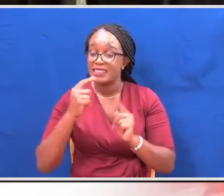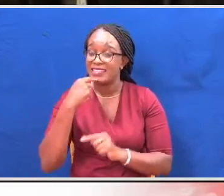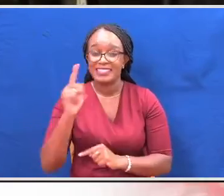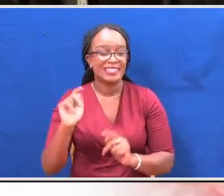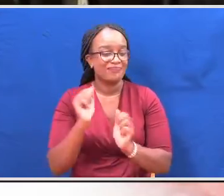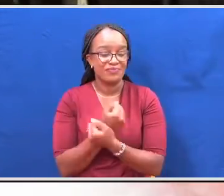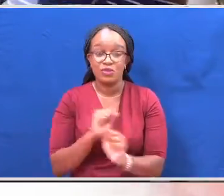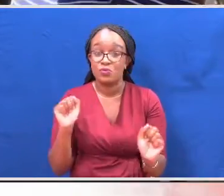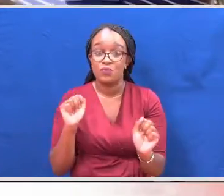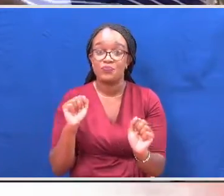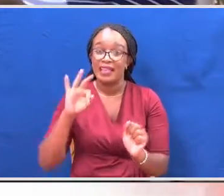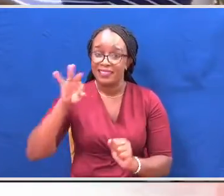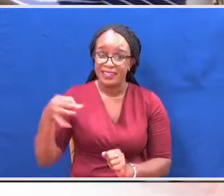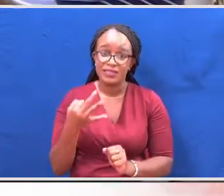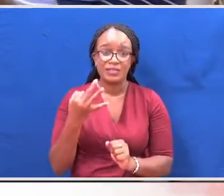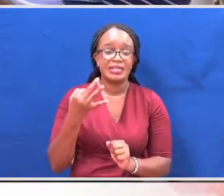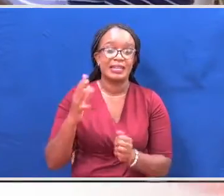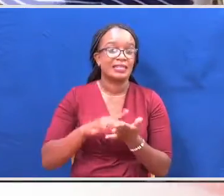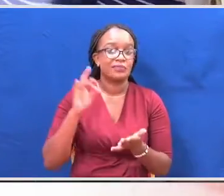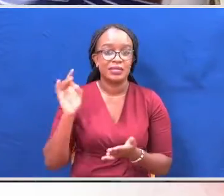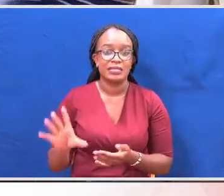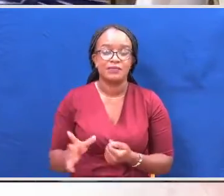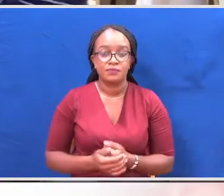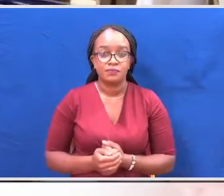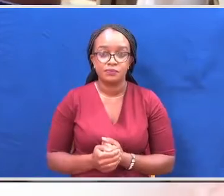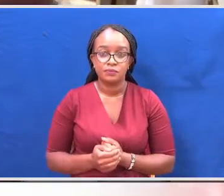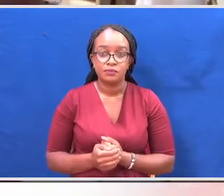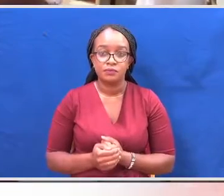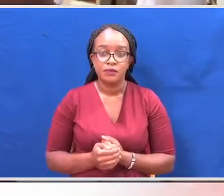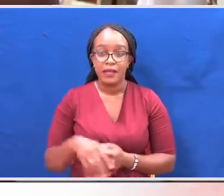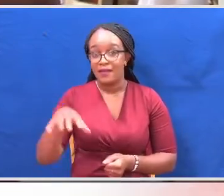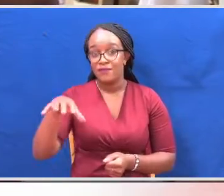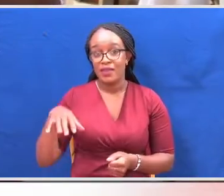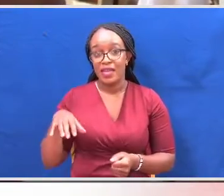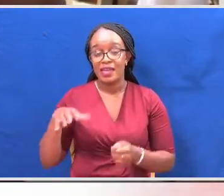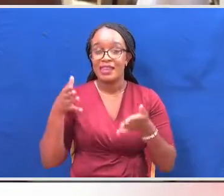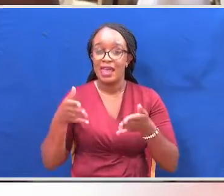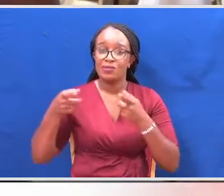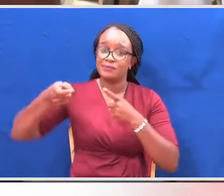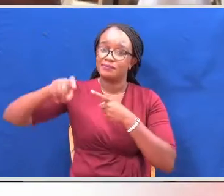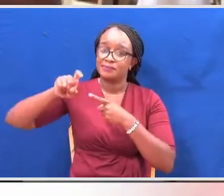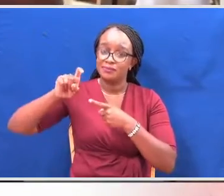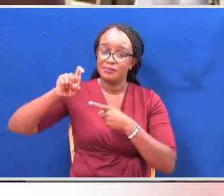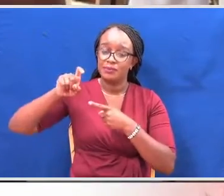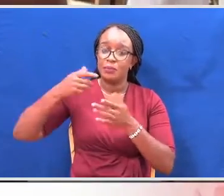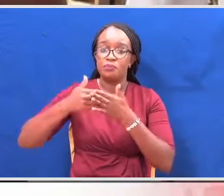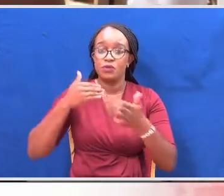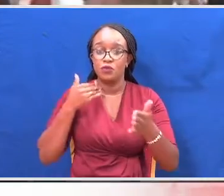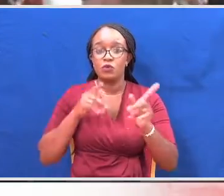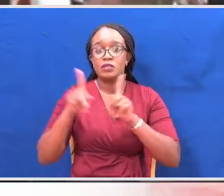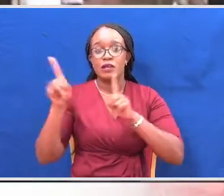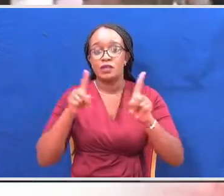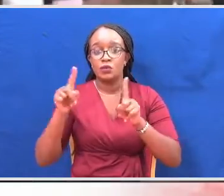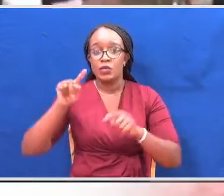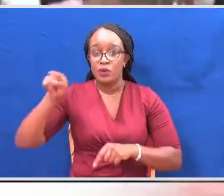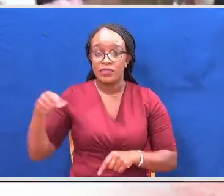so it's very expensive. Nikijaribu kuangalia gari, sifati fare naye imeongezeka maradufu, na huwa tunapanda ni 1,000 kufika kwa Kakamega.